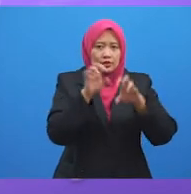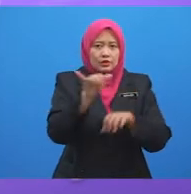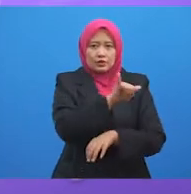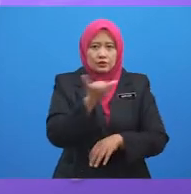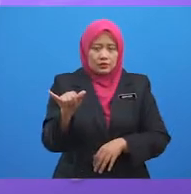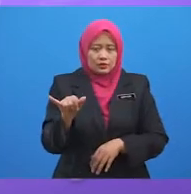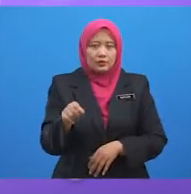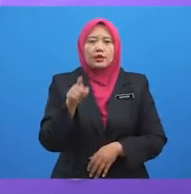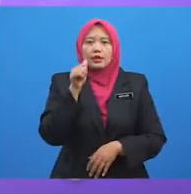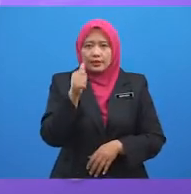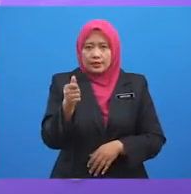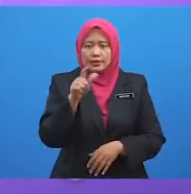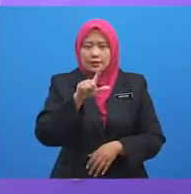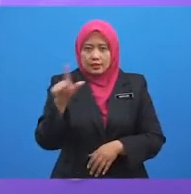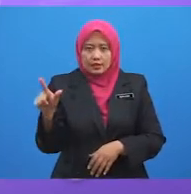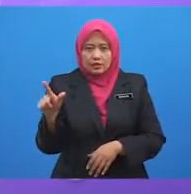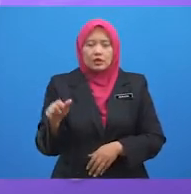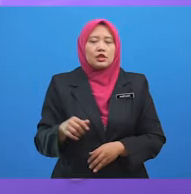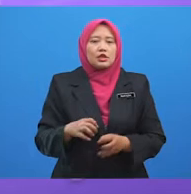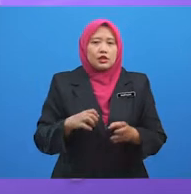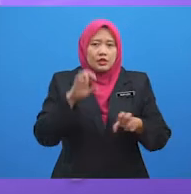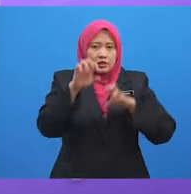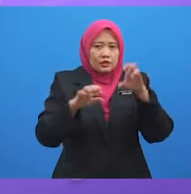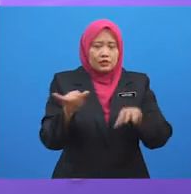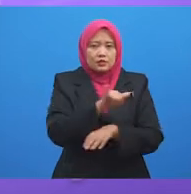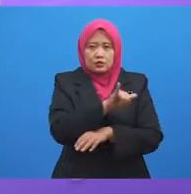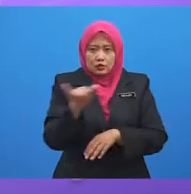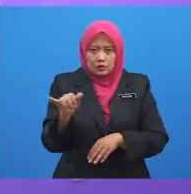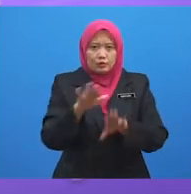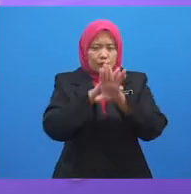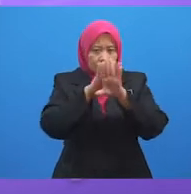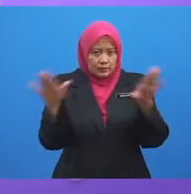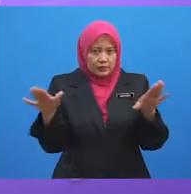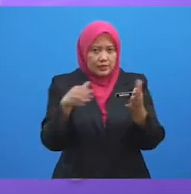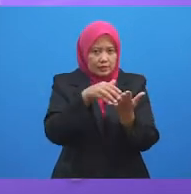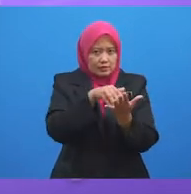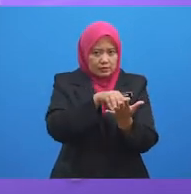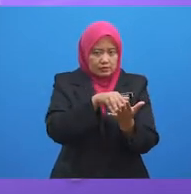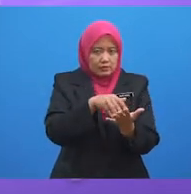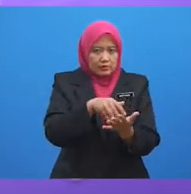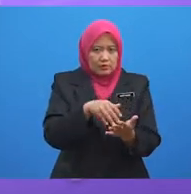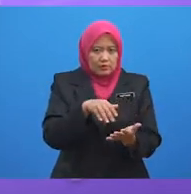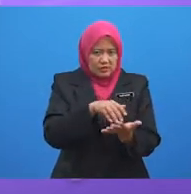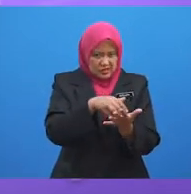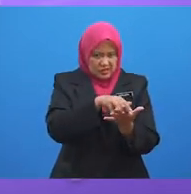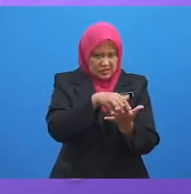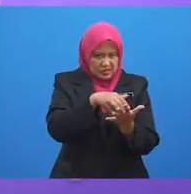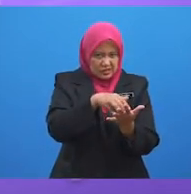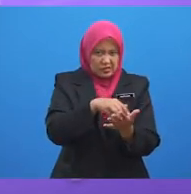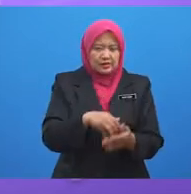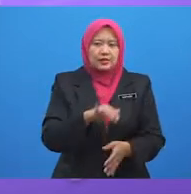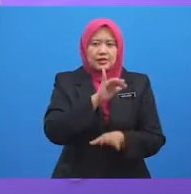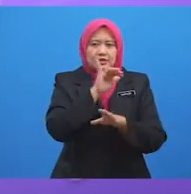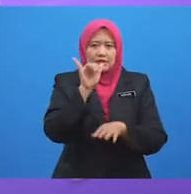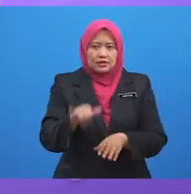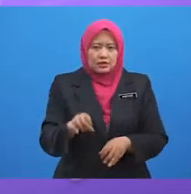radioisotop ialah isotop tidak stabil yang memancarkan